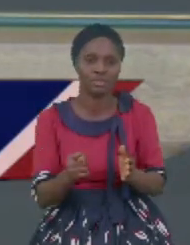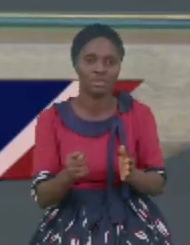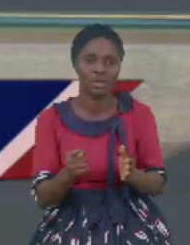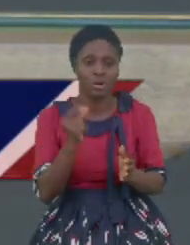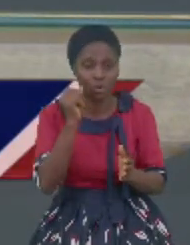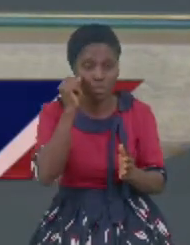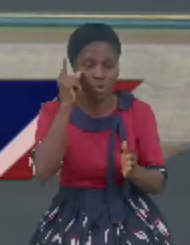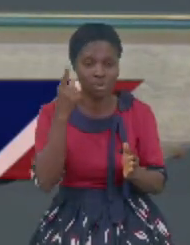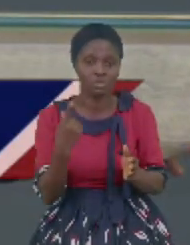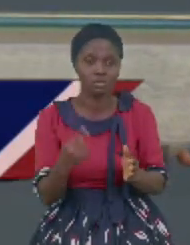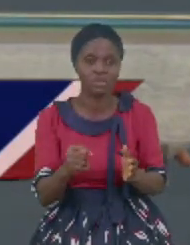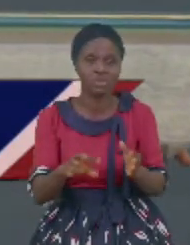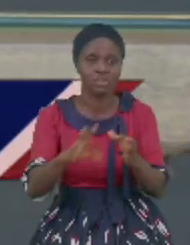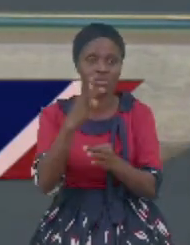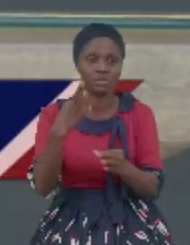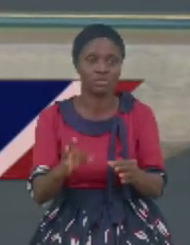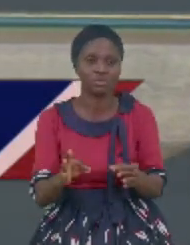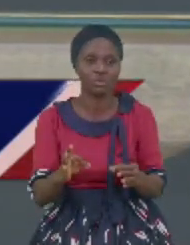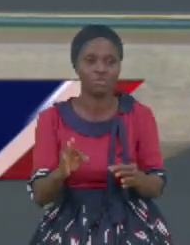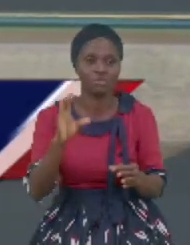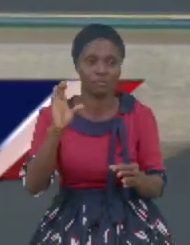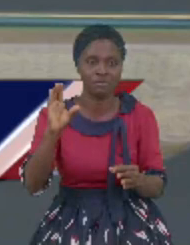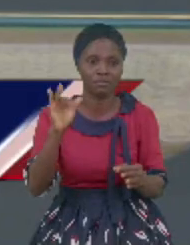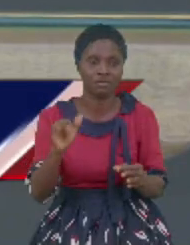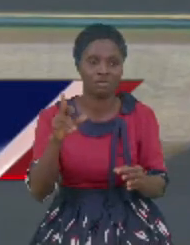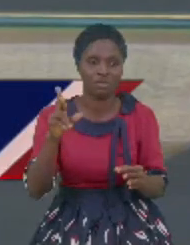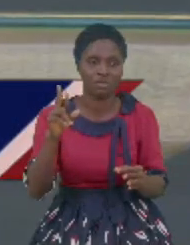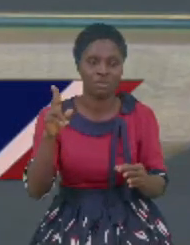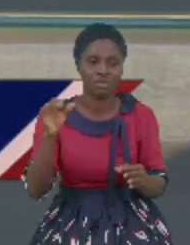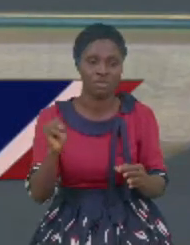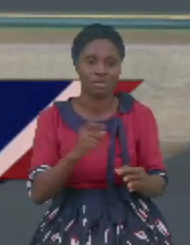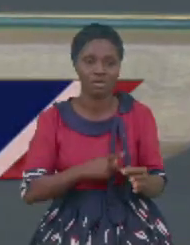vive voix et par écrit